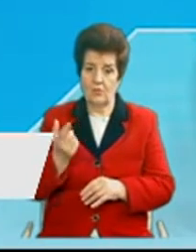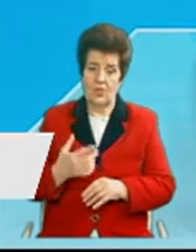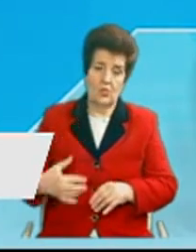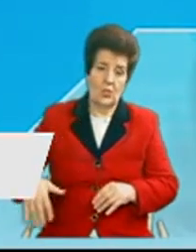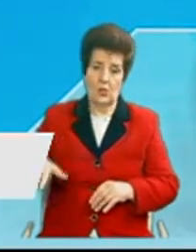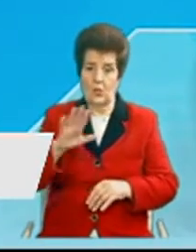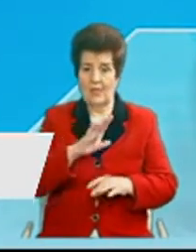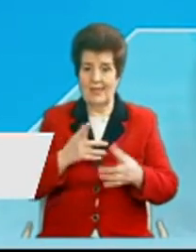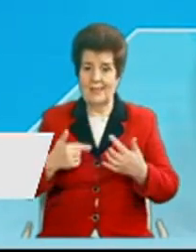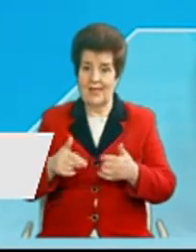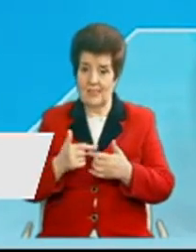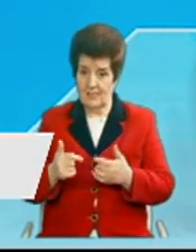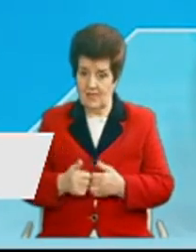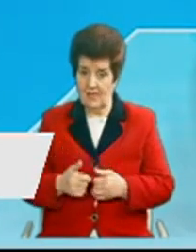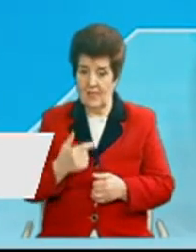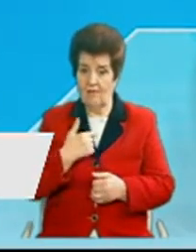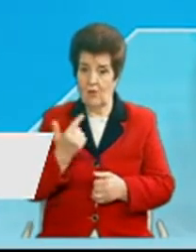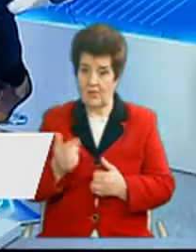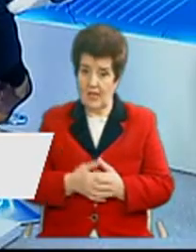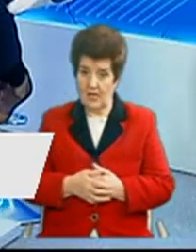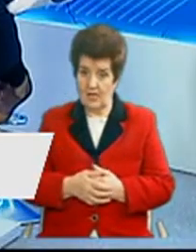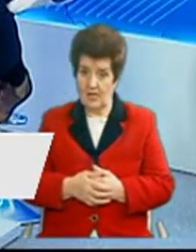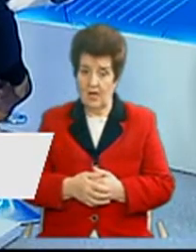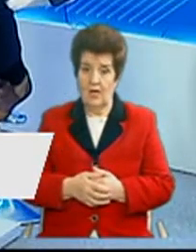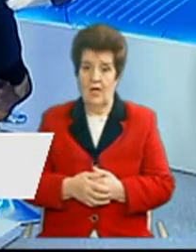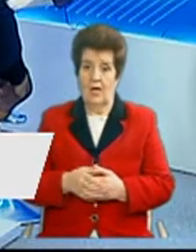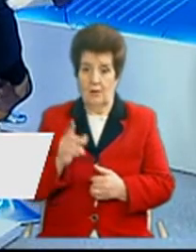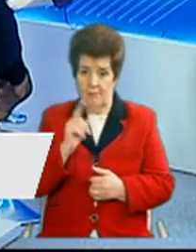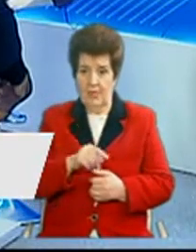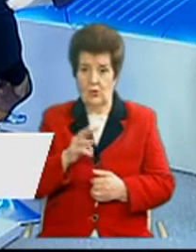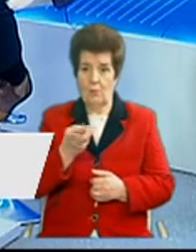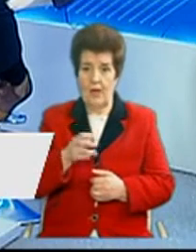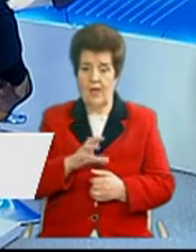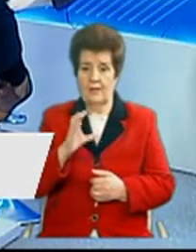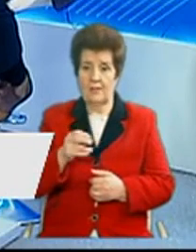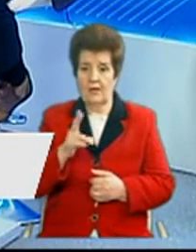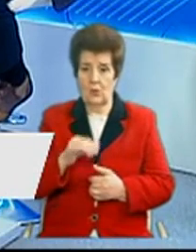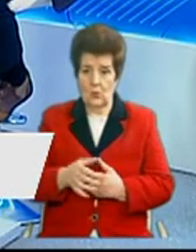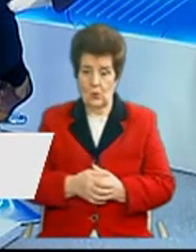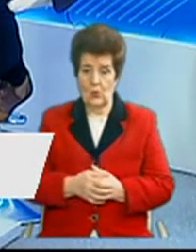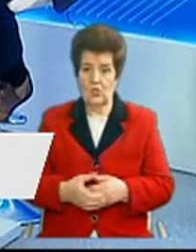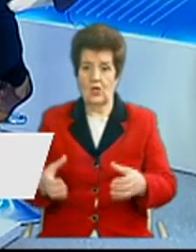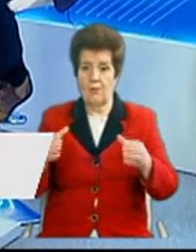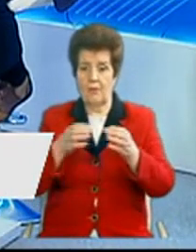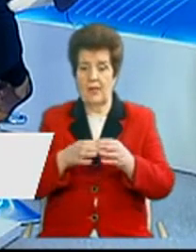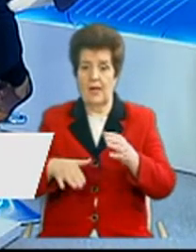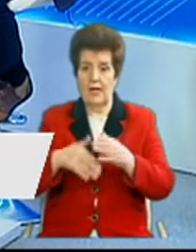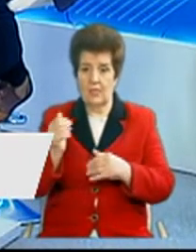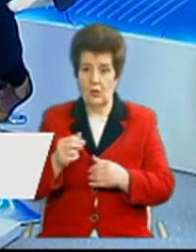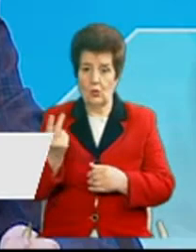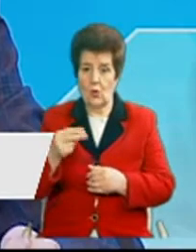toate secțiile de votare. Deci pentru atunci... Maia Sandu. Pentru Maia Sandu, zic și chiar făcând și campanie electorală.